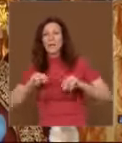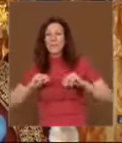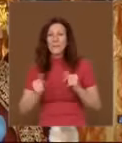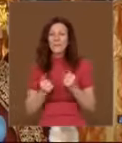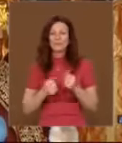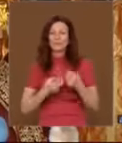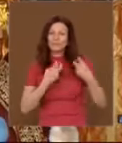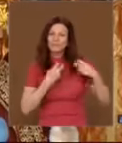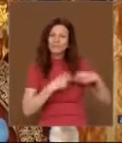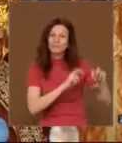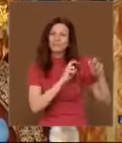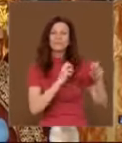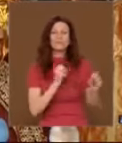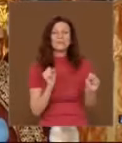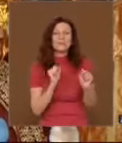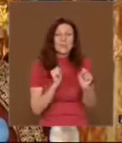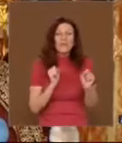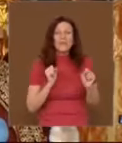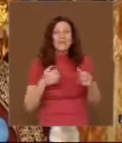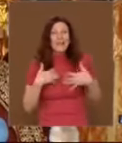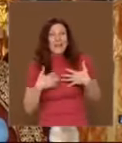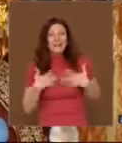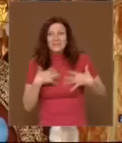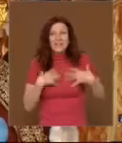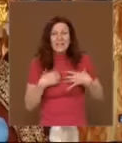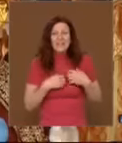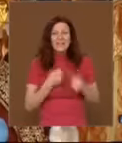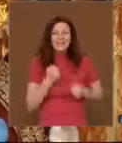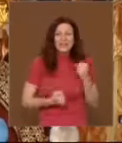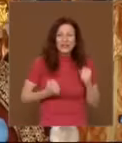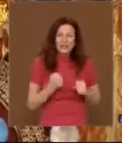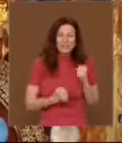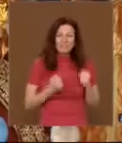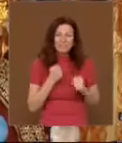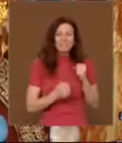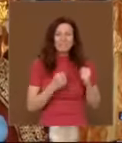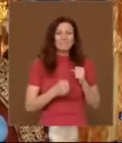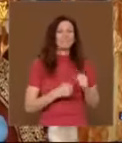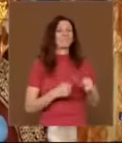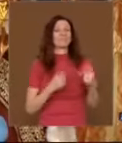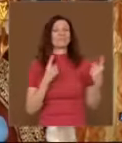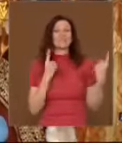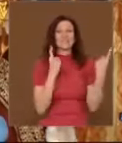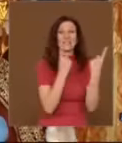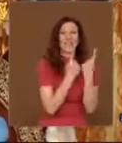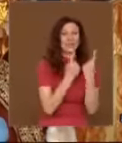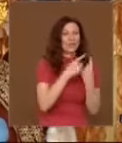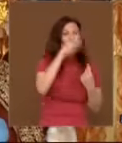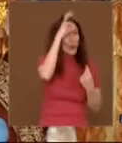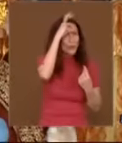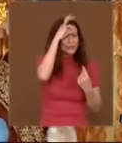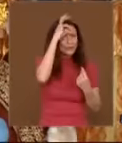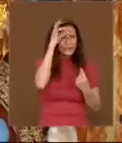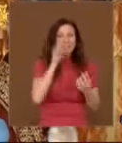стаза от гроба, те със страх и радост голяма се затекоха да обадят на учениците му. А